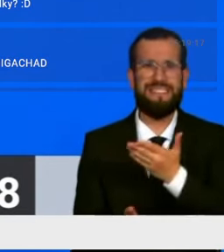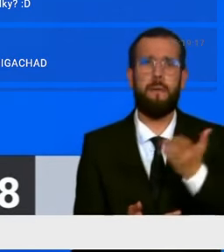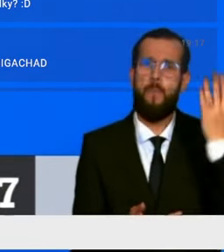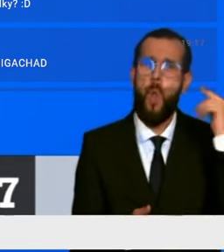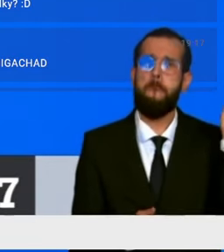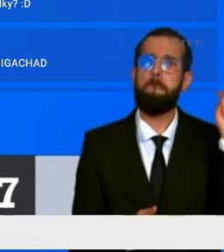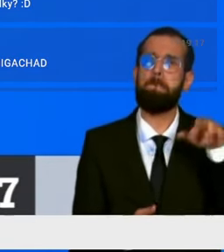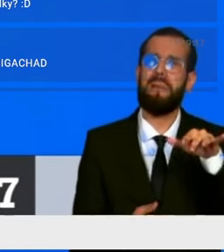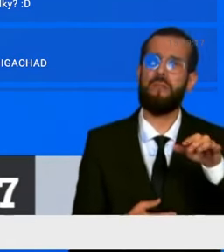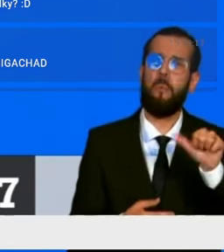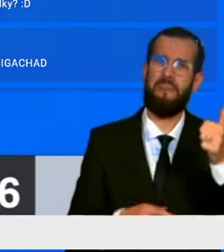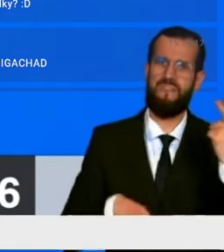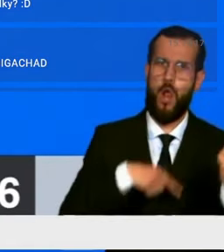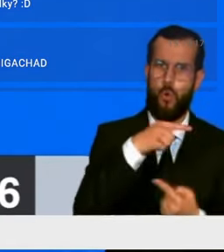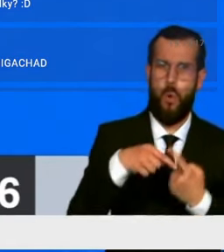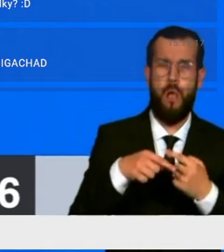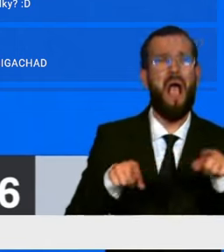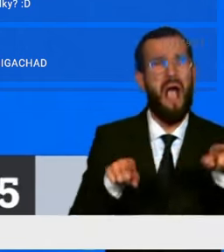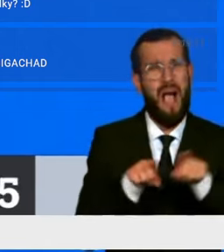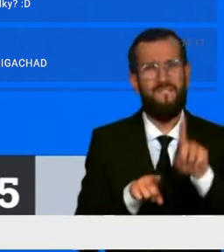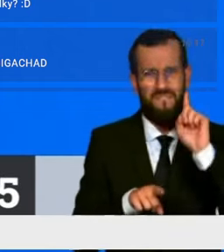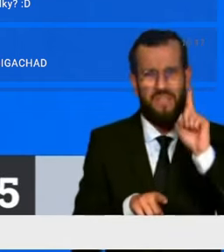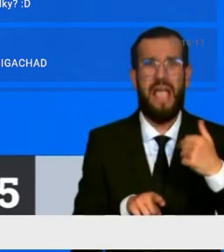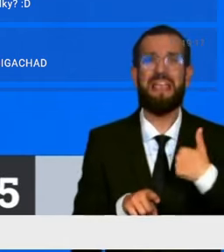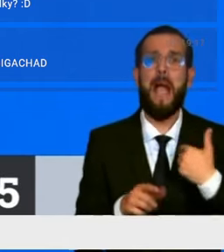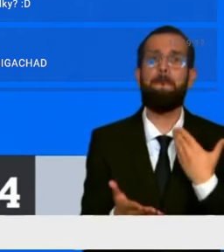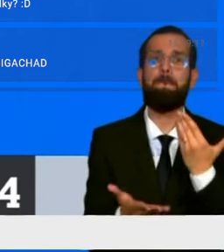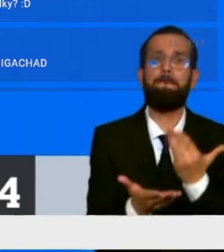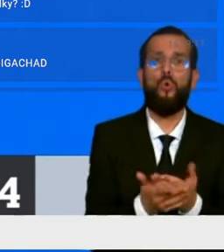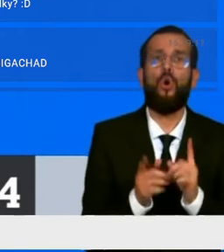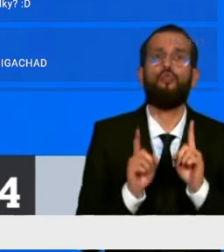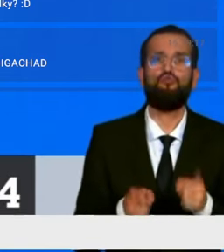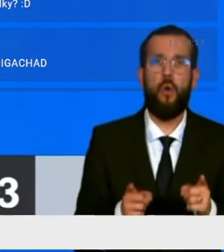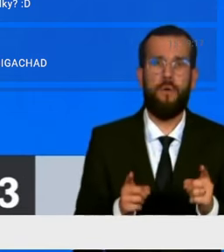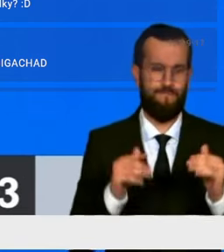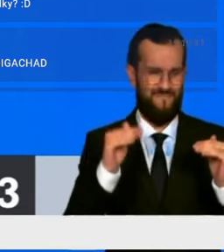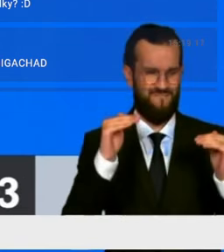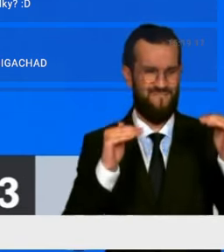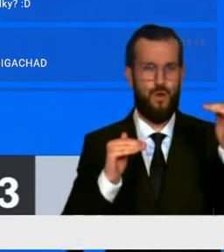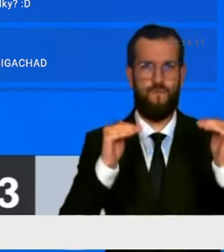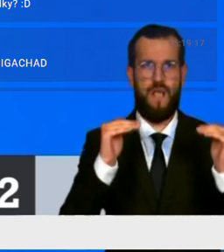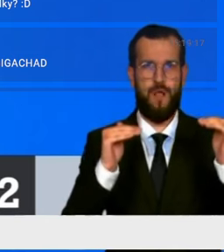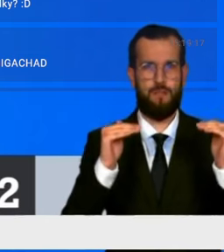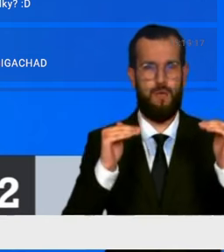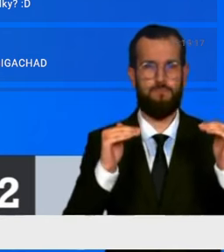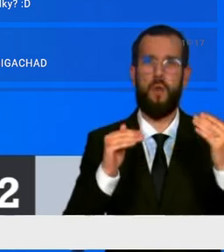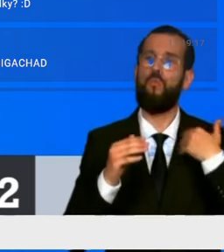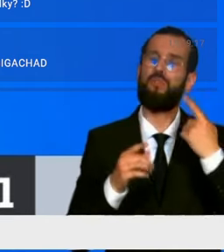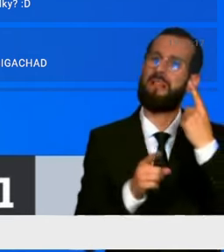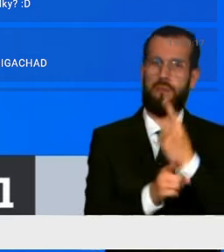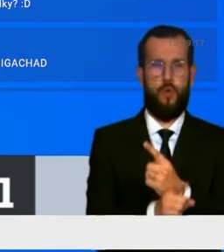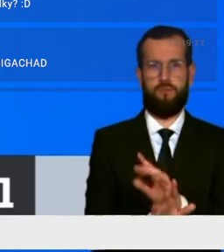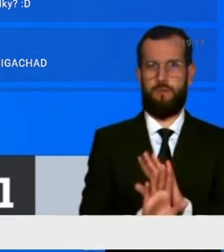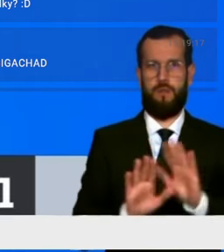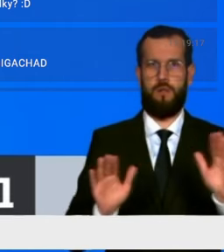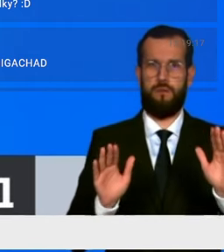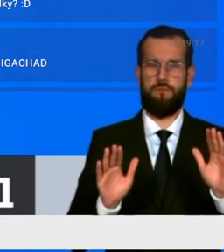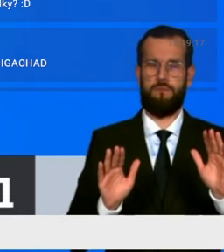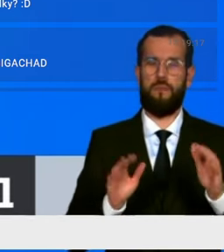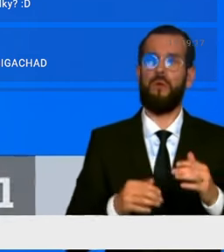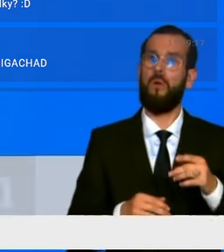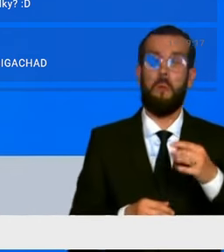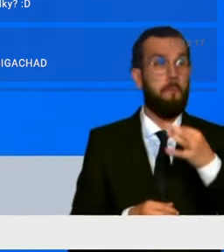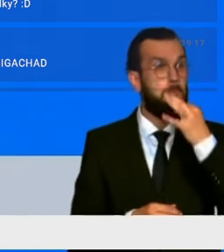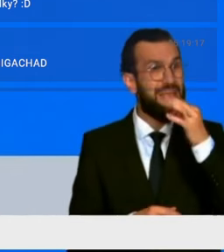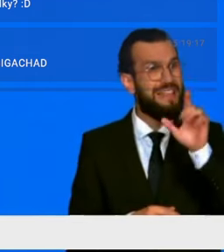ale predovšetkým že pochopili čo Ponúkam ja ja ponúkam rovnováhu a ponúkam nezávislosť čiže nemajú sa vaši